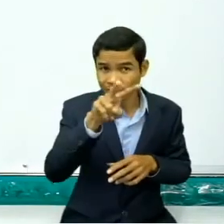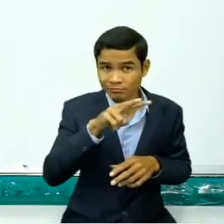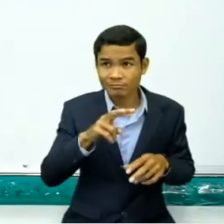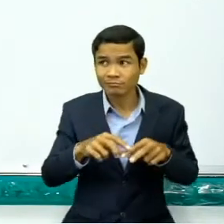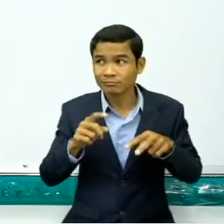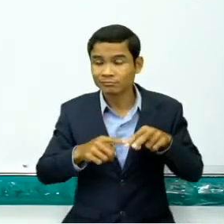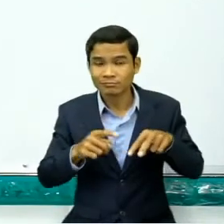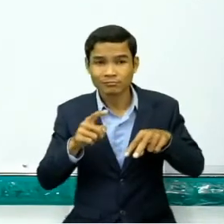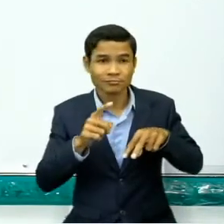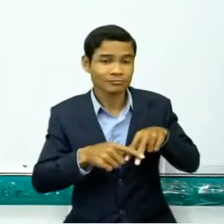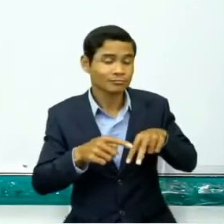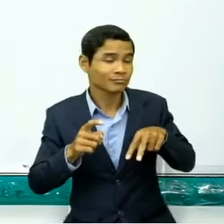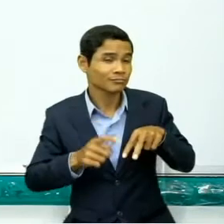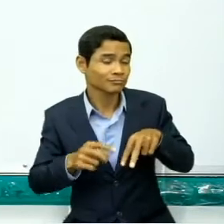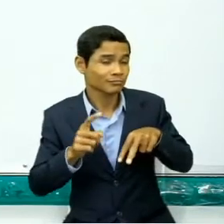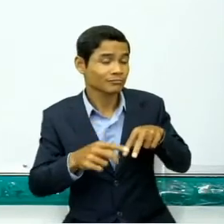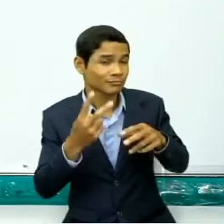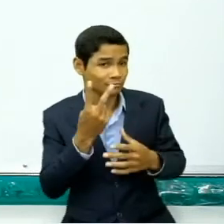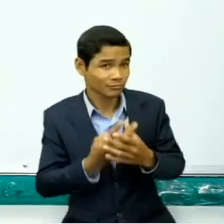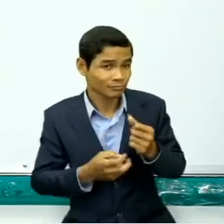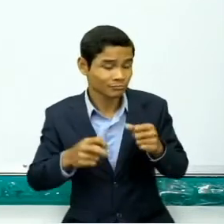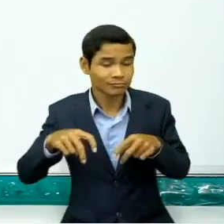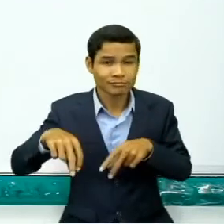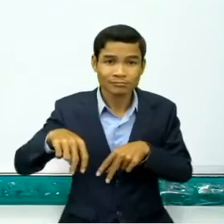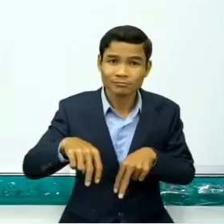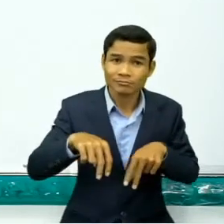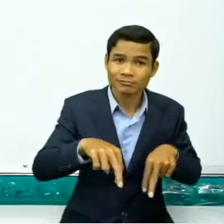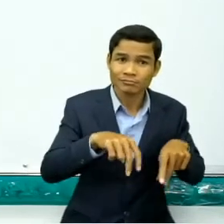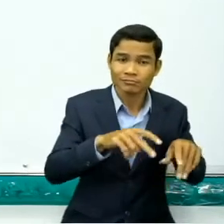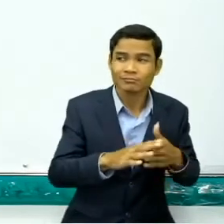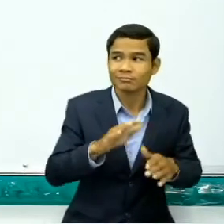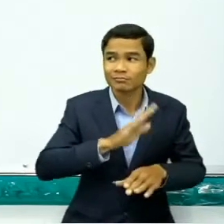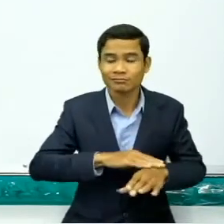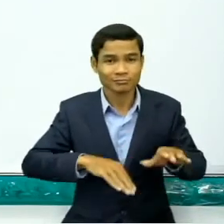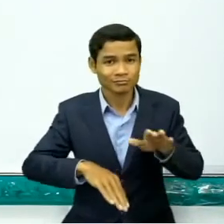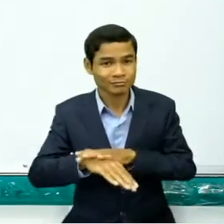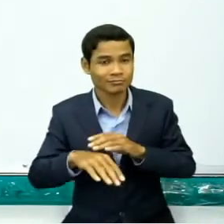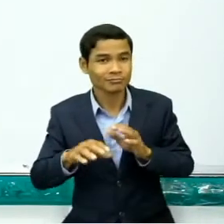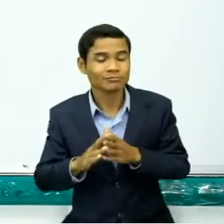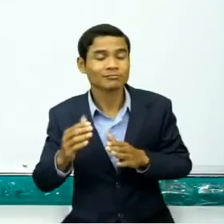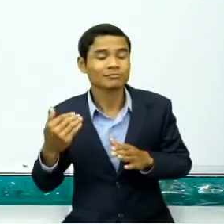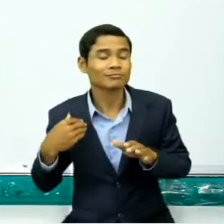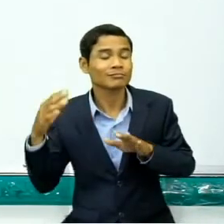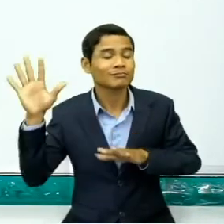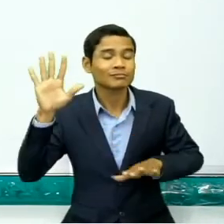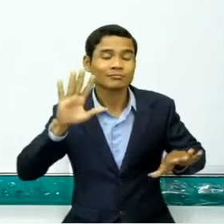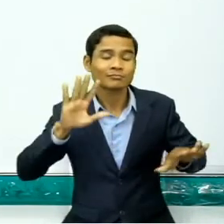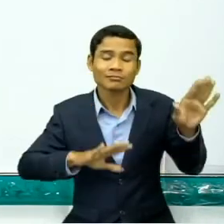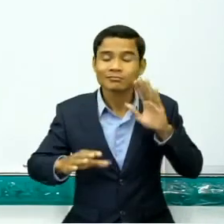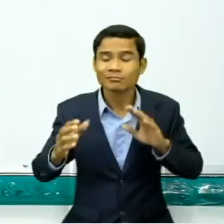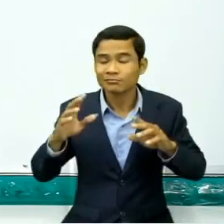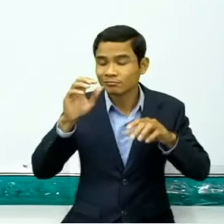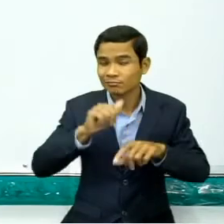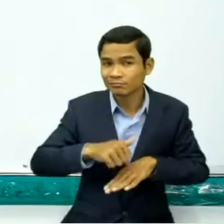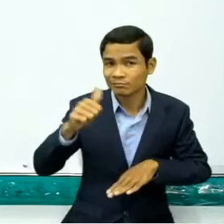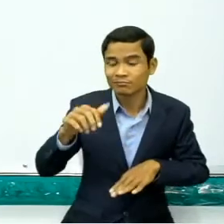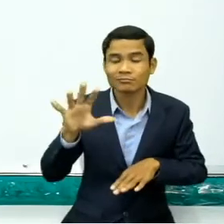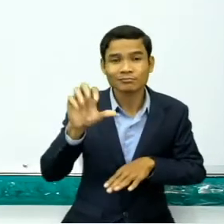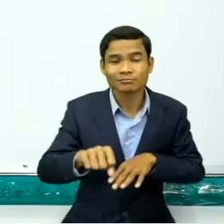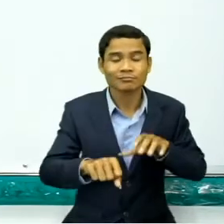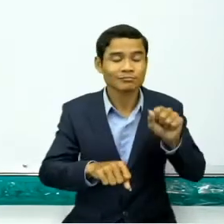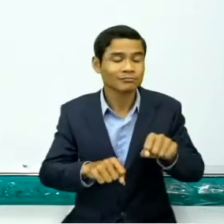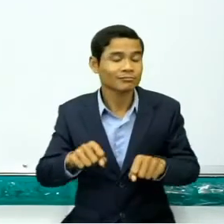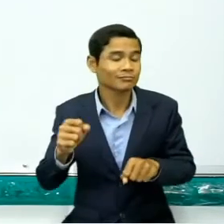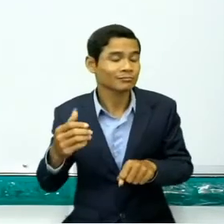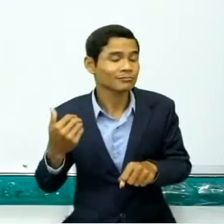chen tiang thve sam rap da chien dai tiang pe chi kai vi nhien sam rap chap kan nang